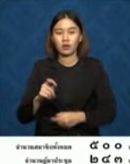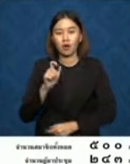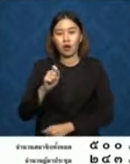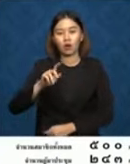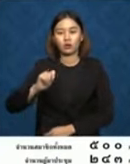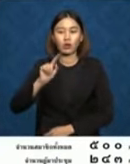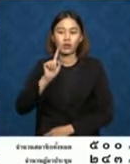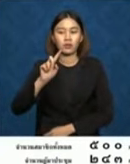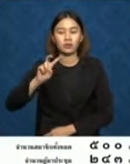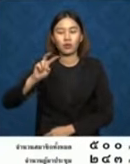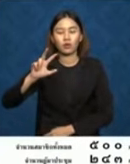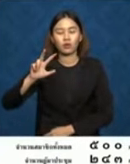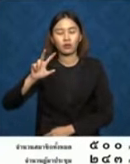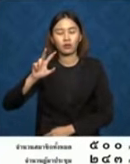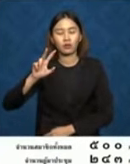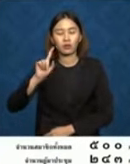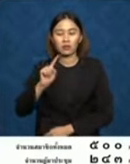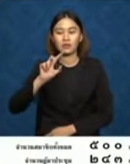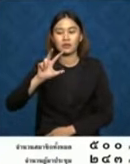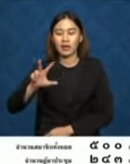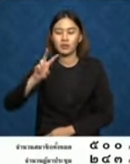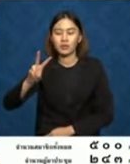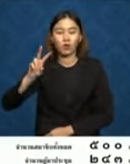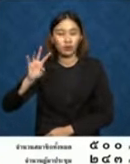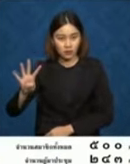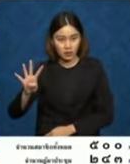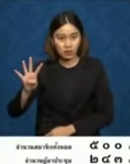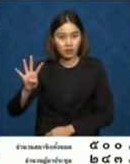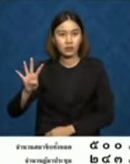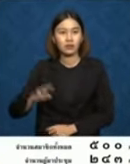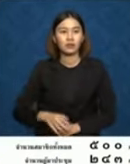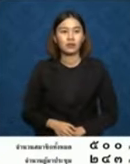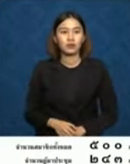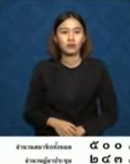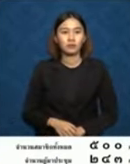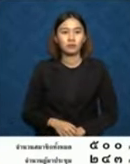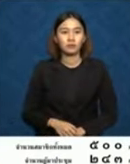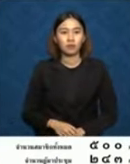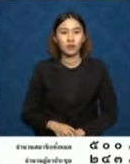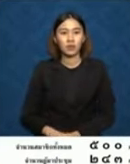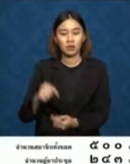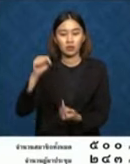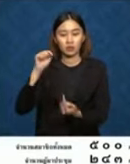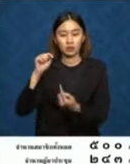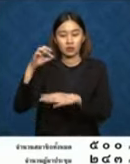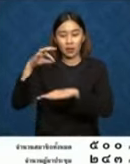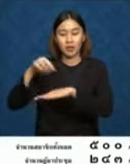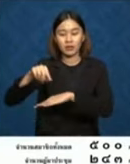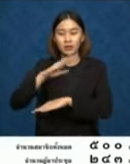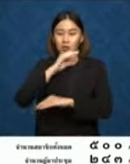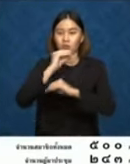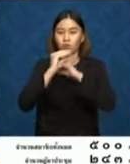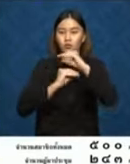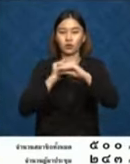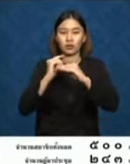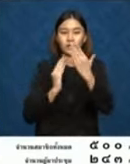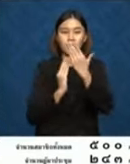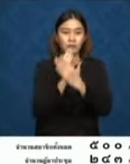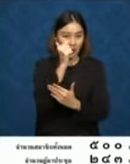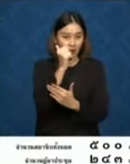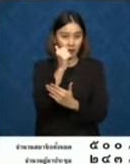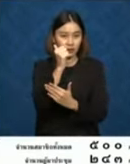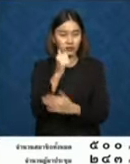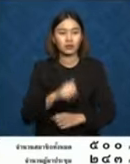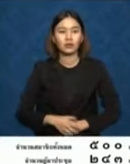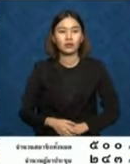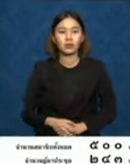อต1234 1324นะครับอีกจุดหนึ่งนะครับแล้วถ้าโครงการนี้เนี่ยนะครับสำเร็จแล้วเนี่ยนะ